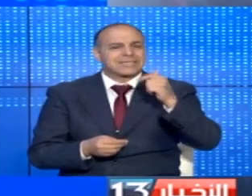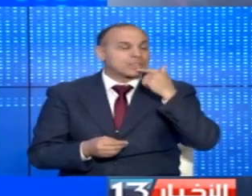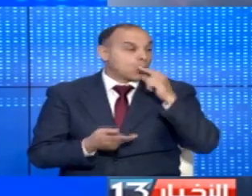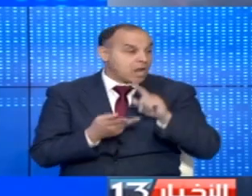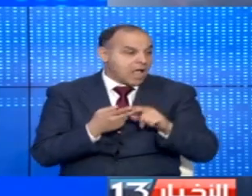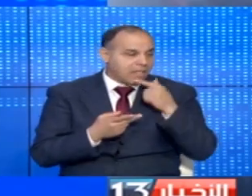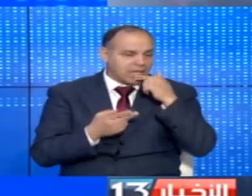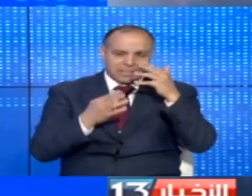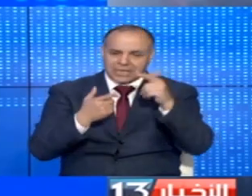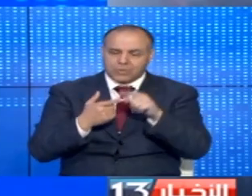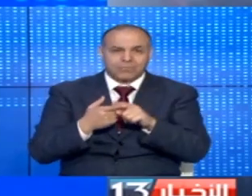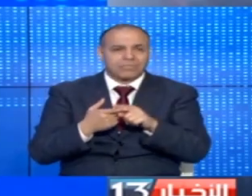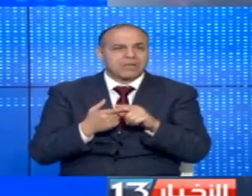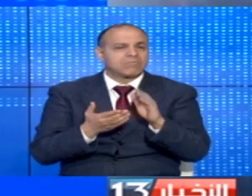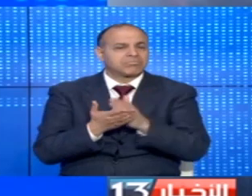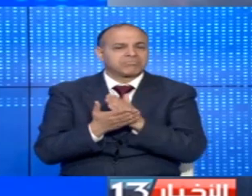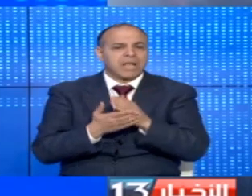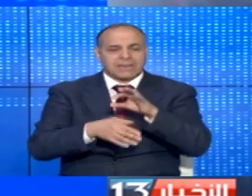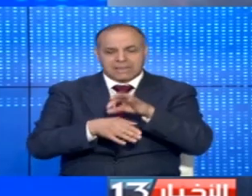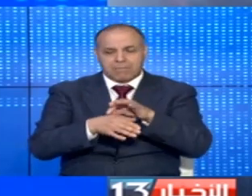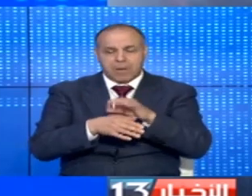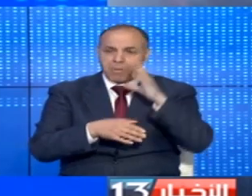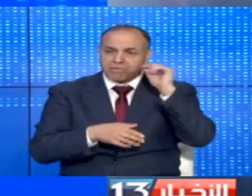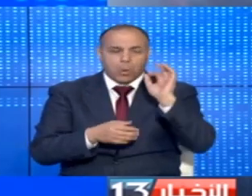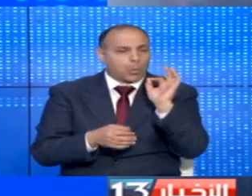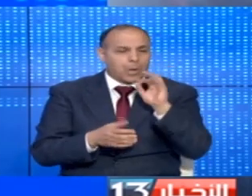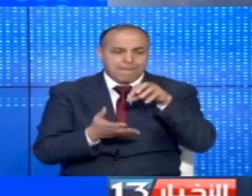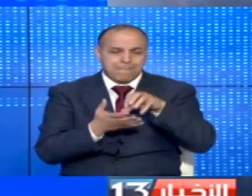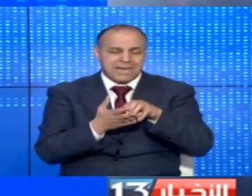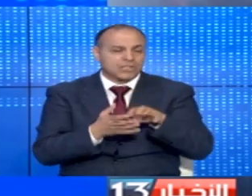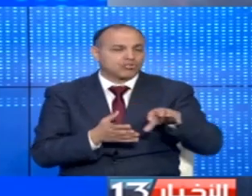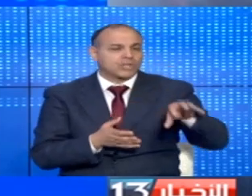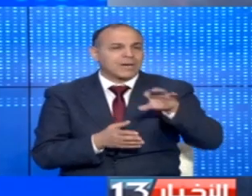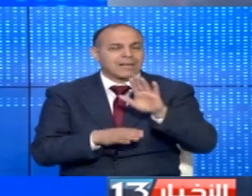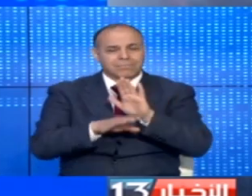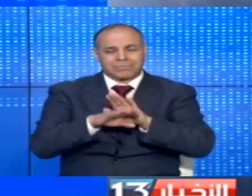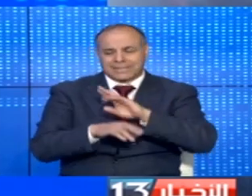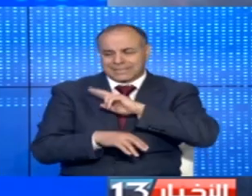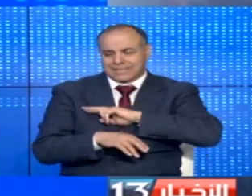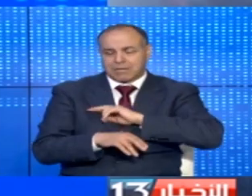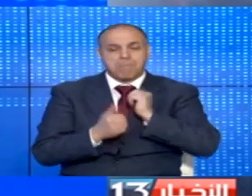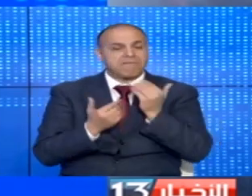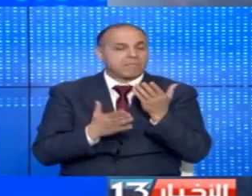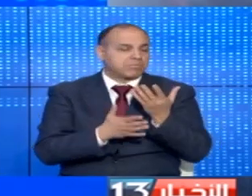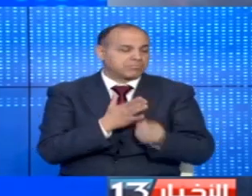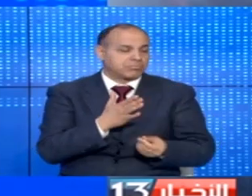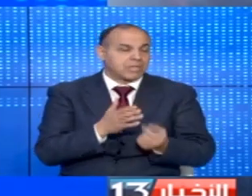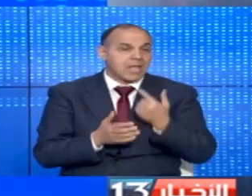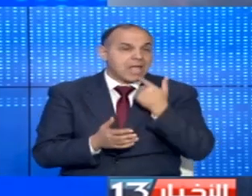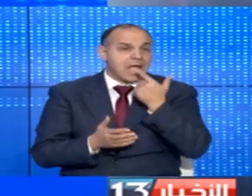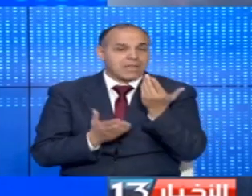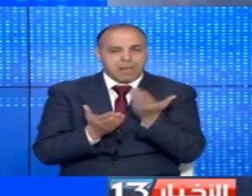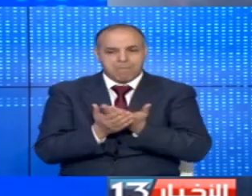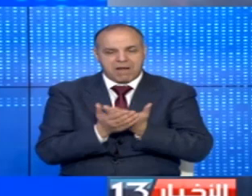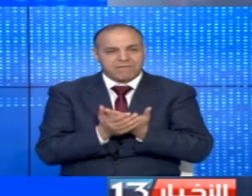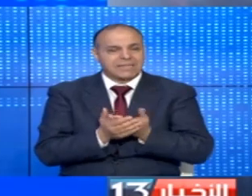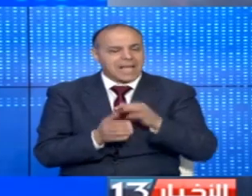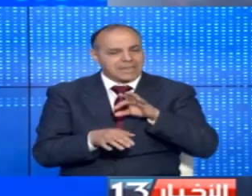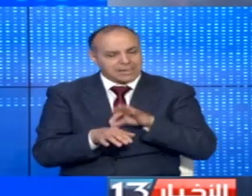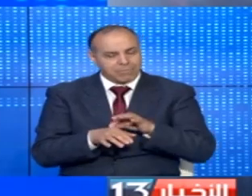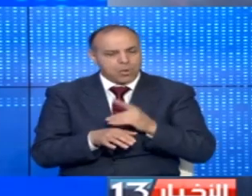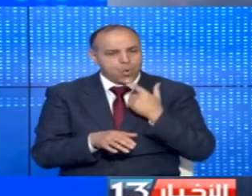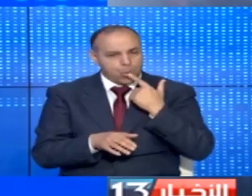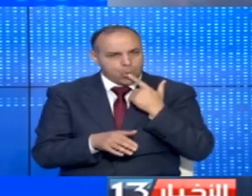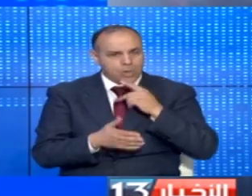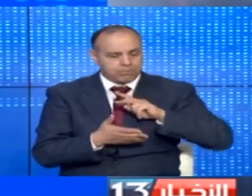نتيجه عدم توفر طبيب مختص بالمركز الجهوي للتامين على المرض يهتم ب ملفاتهم الطبيه ويقوم